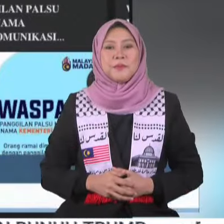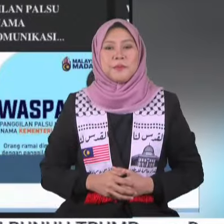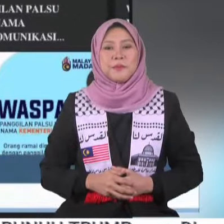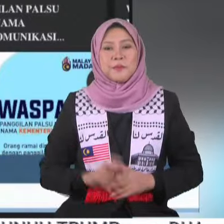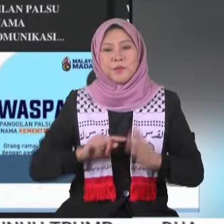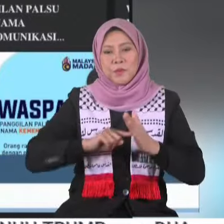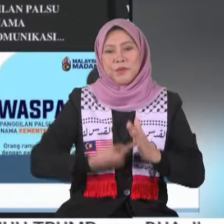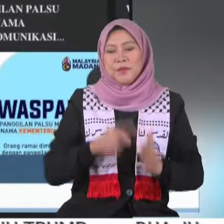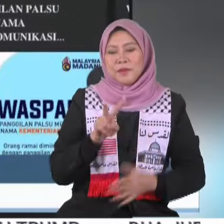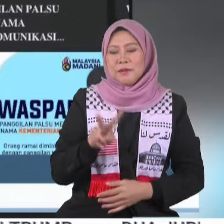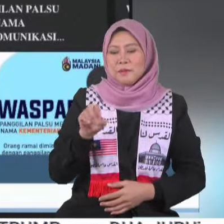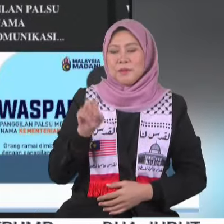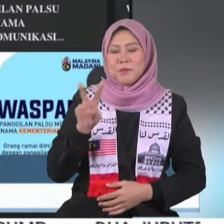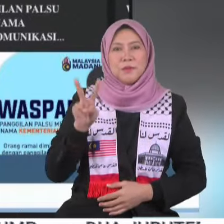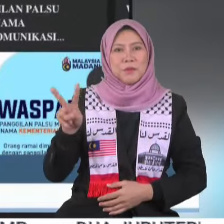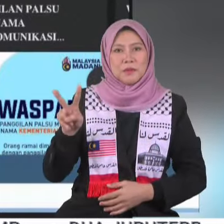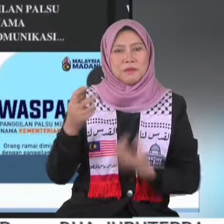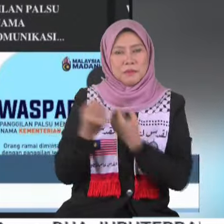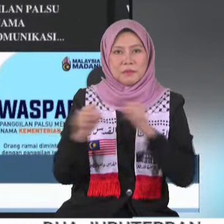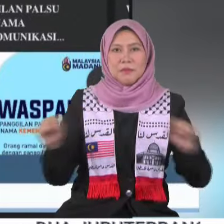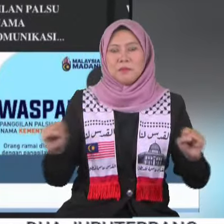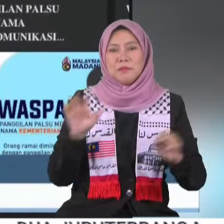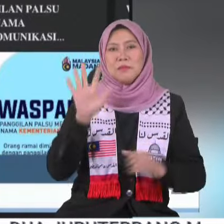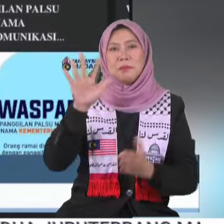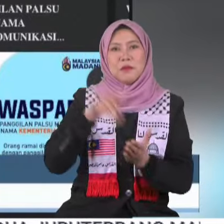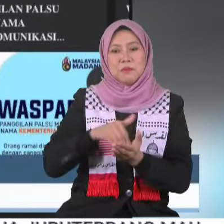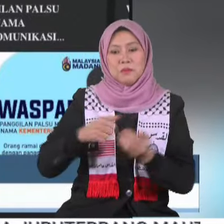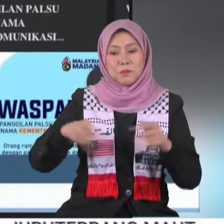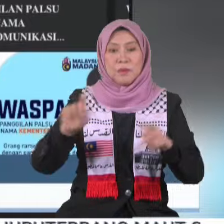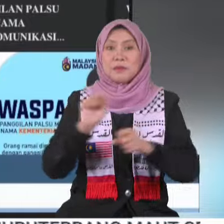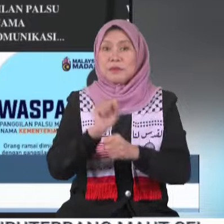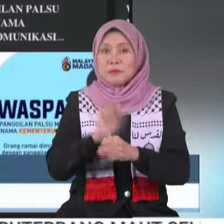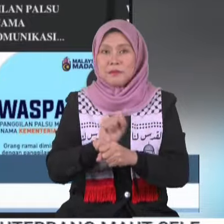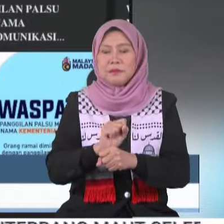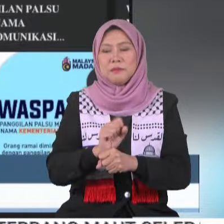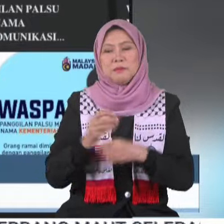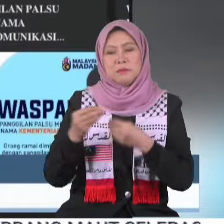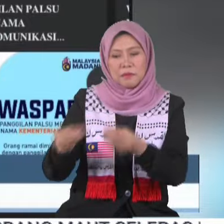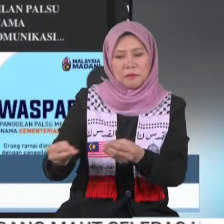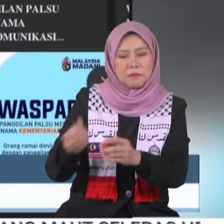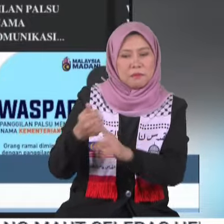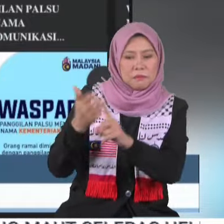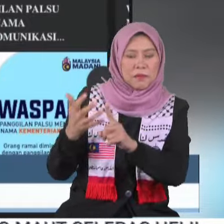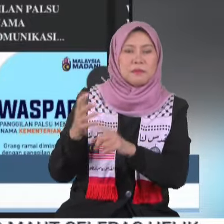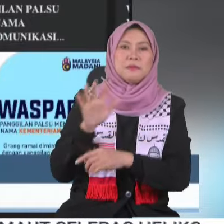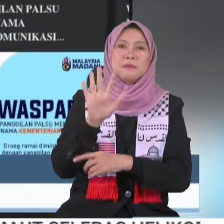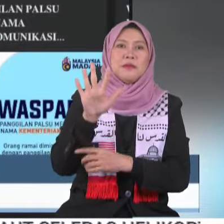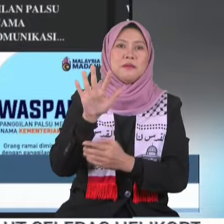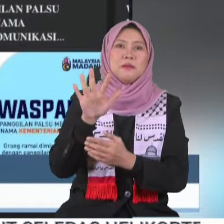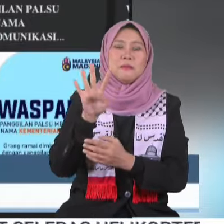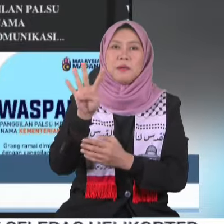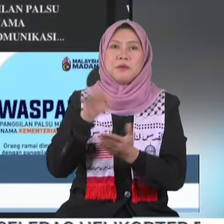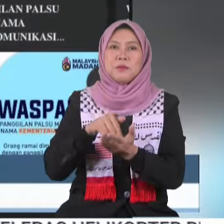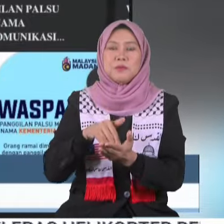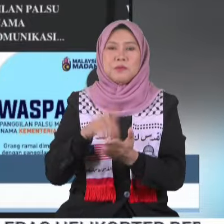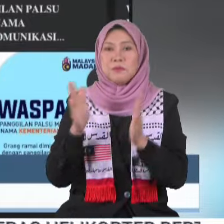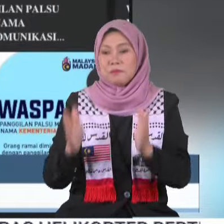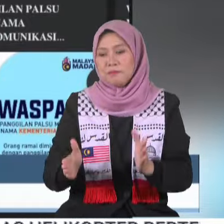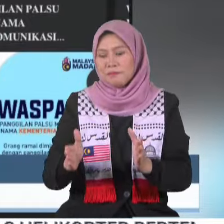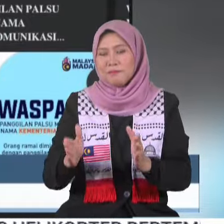Sejak 2022, ianya telah menyediakan lebih 5,000 peluang pekerjaan serta memberi impak kepada lebih 4,000 artis dan industri